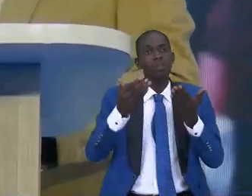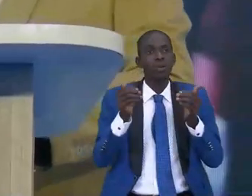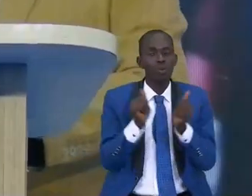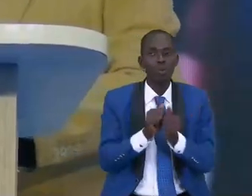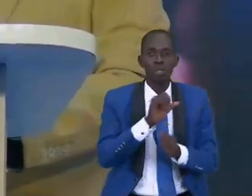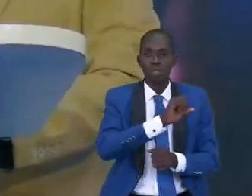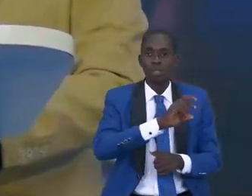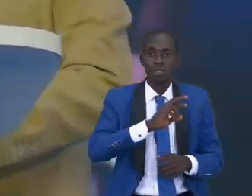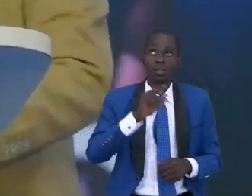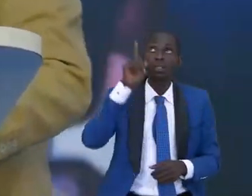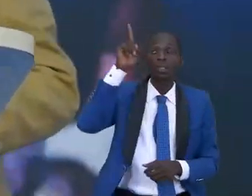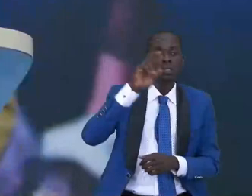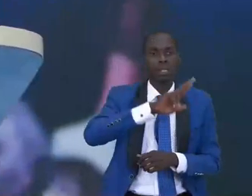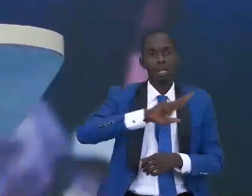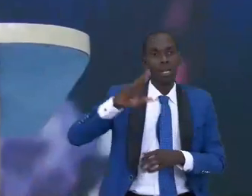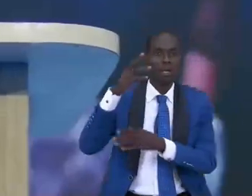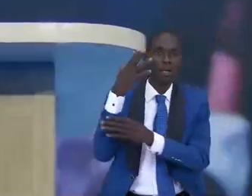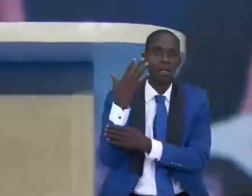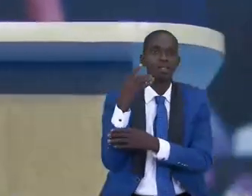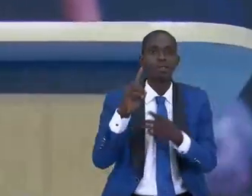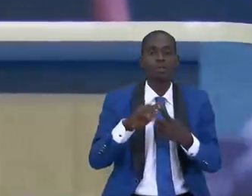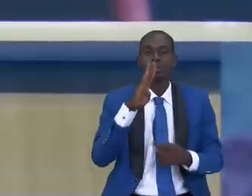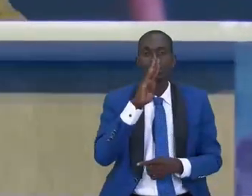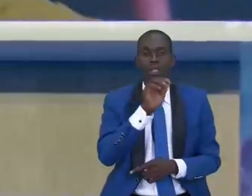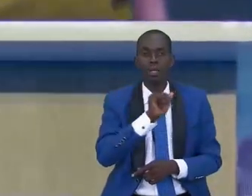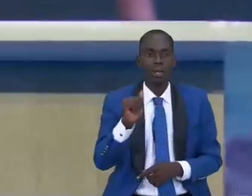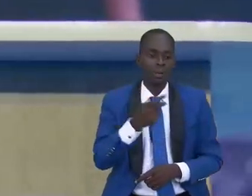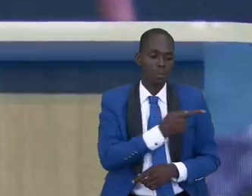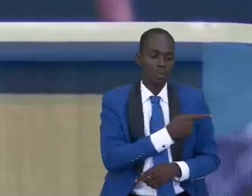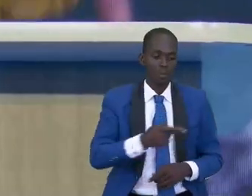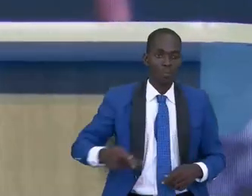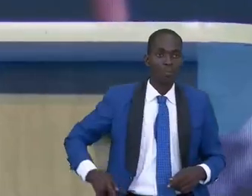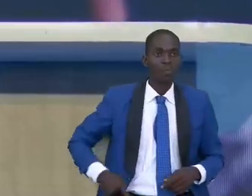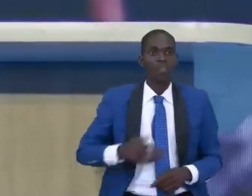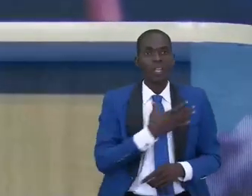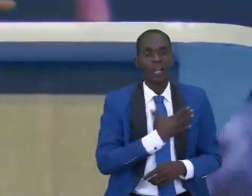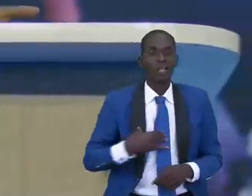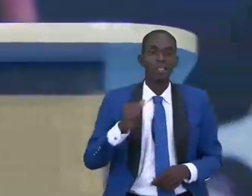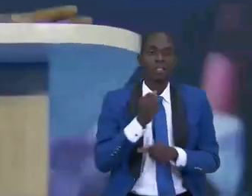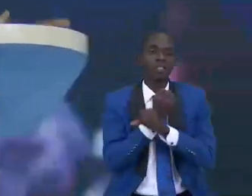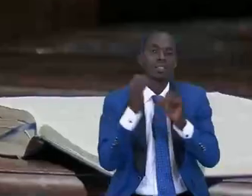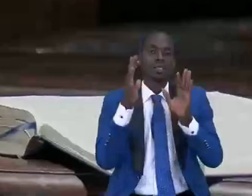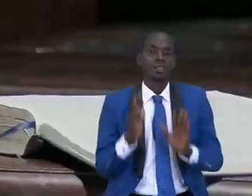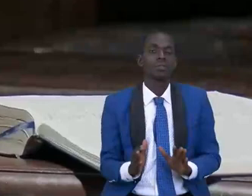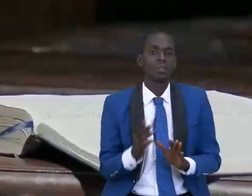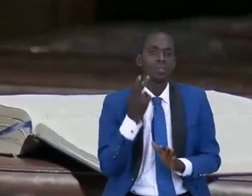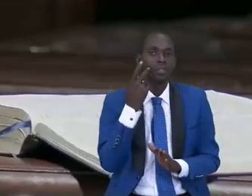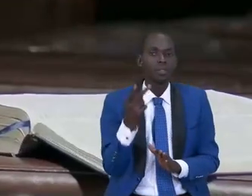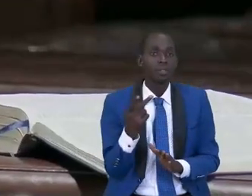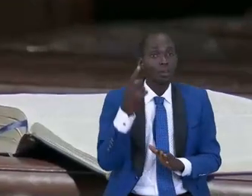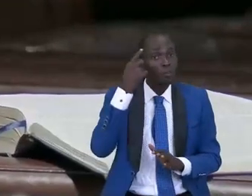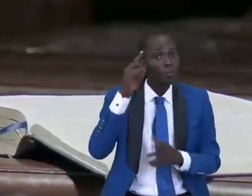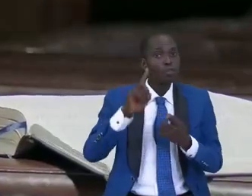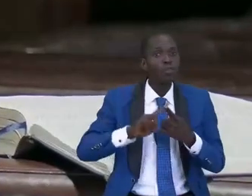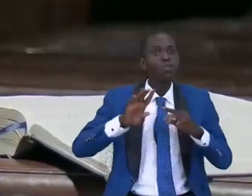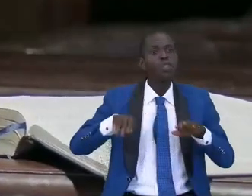avec sa bonne droite main d'être un prince et un sauveur. Mais